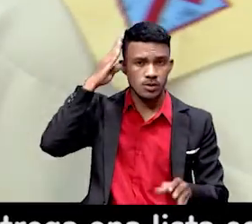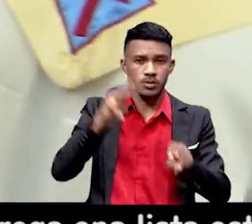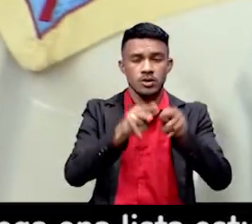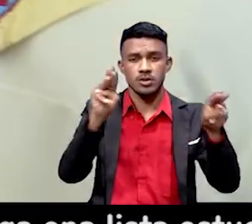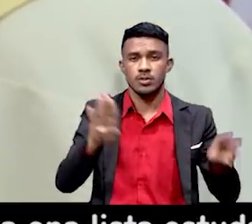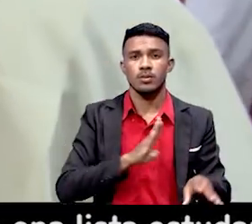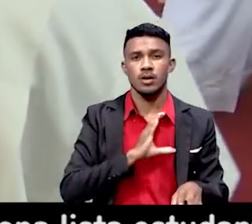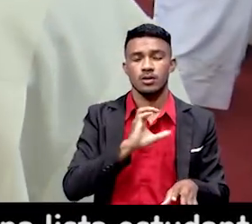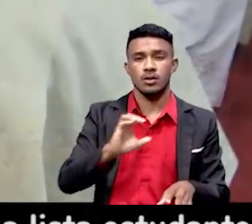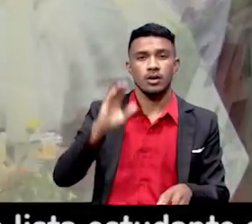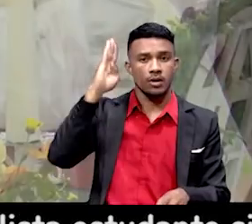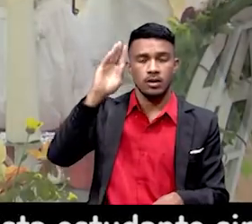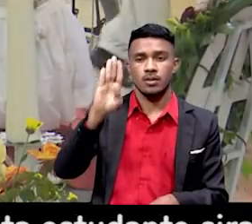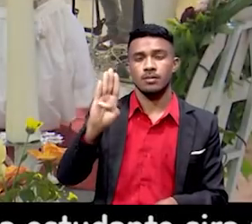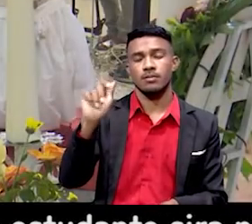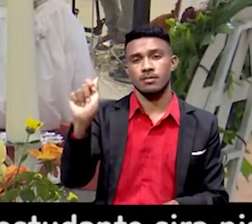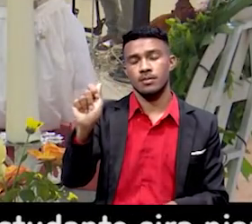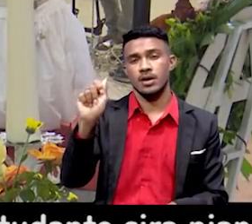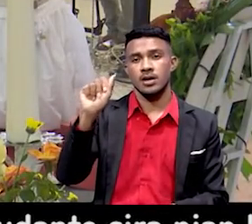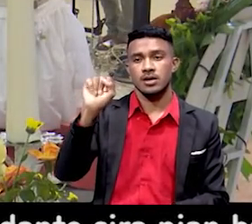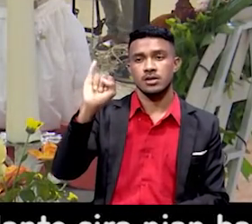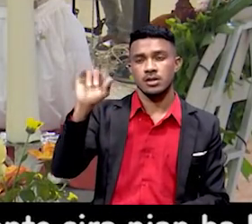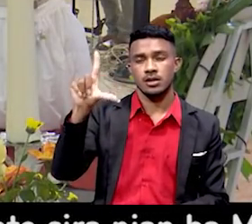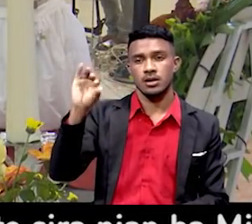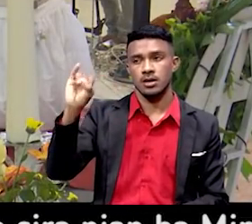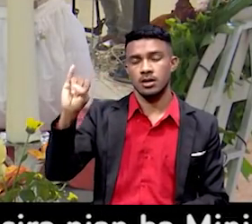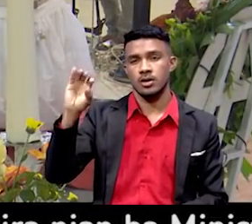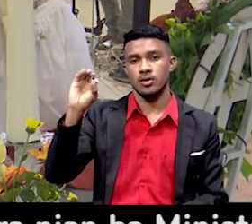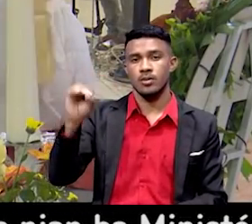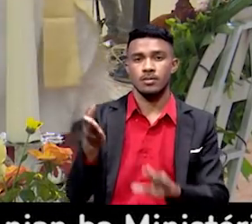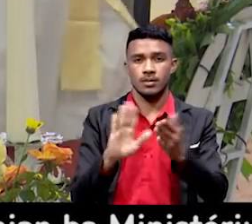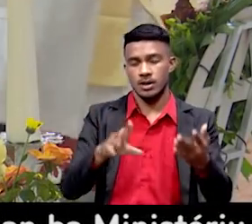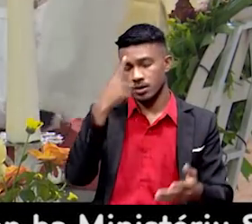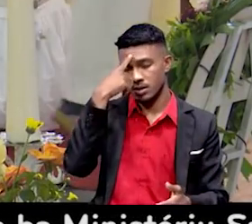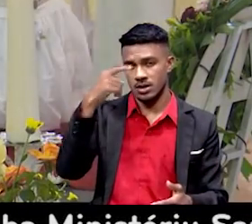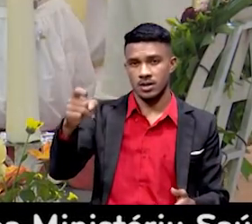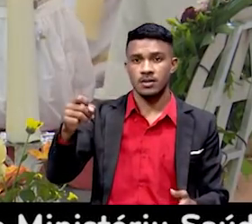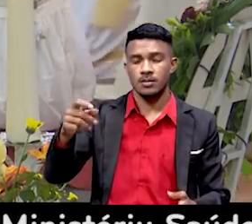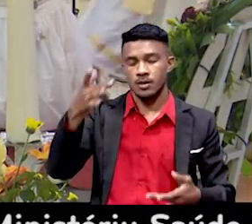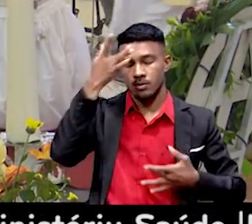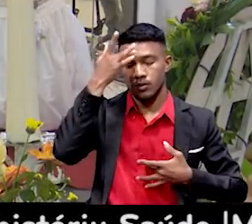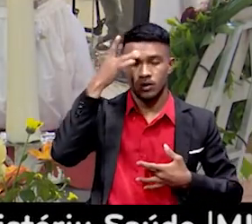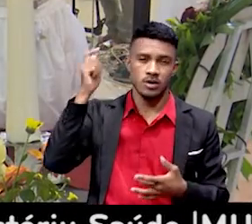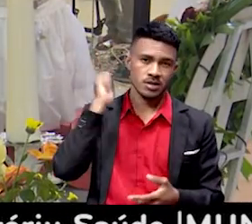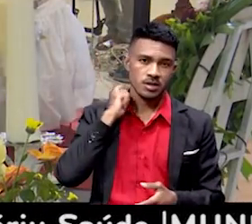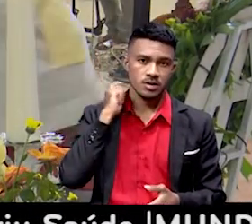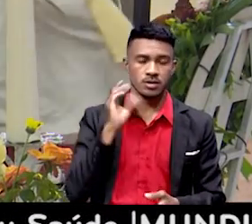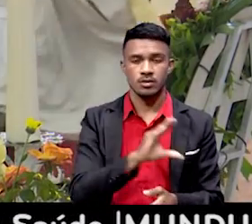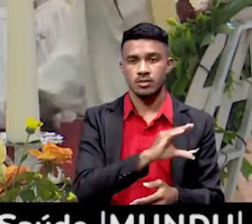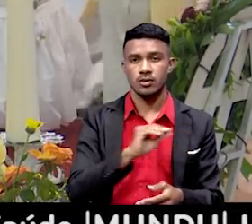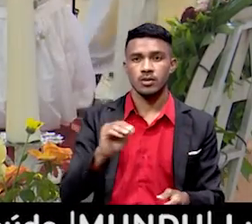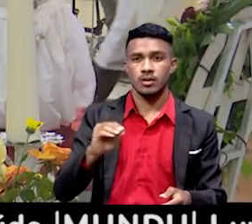Dom Basílio do Nascimento, Hakotu is tambah sofre atake kardioku. Nai bispu nia isin